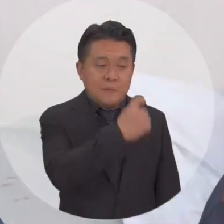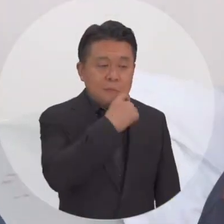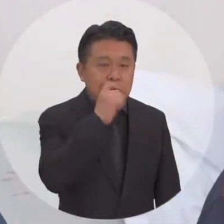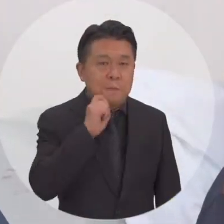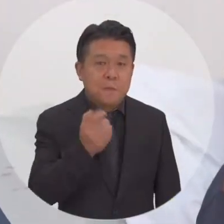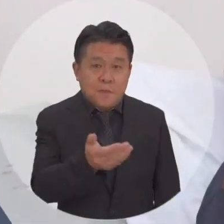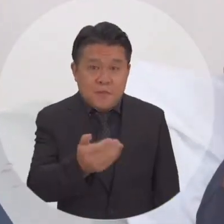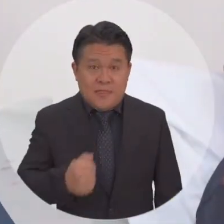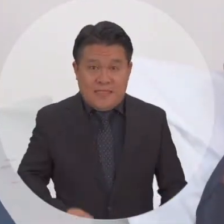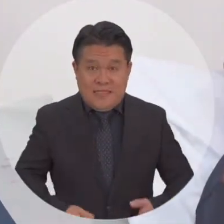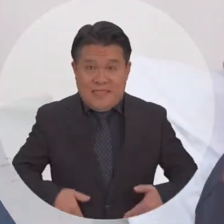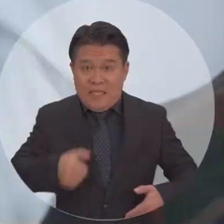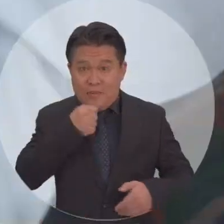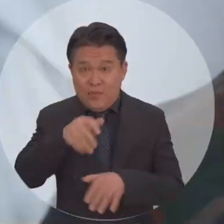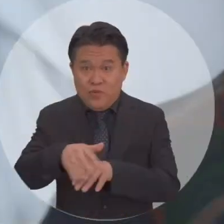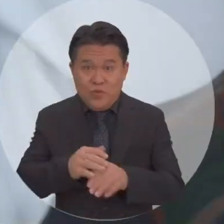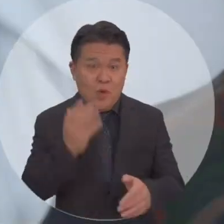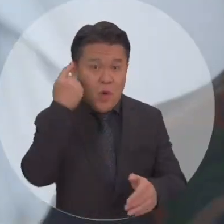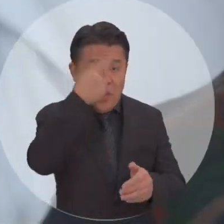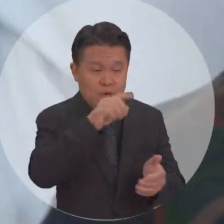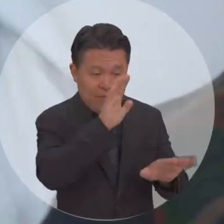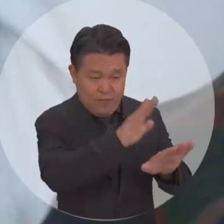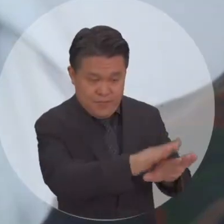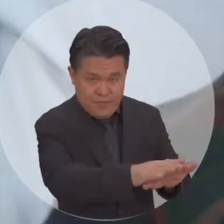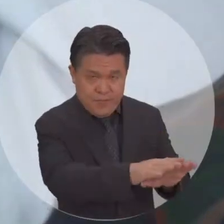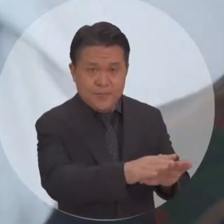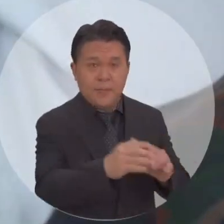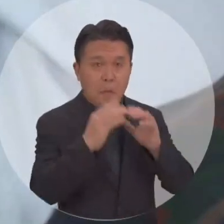면도 전 따뜻한 물수건으로 덮어줍니다.